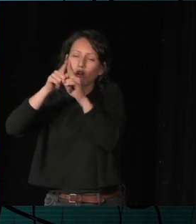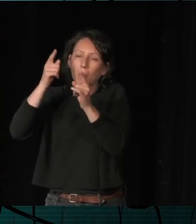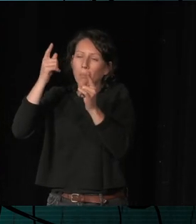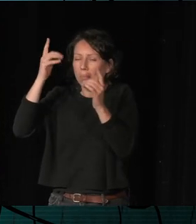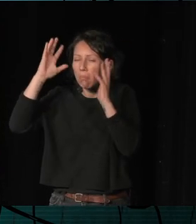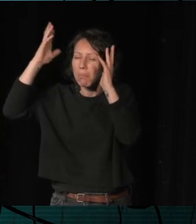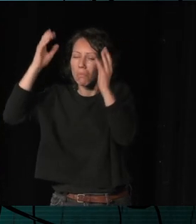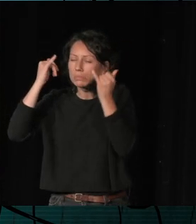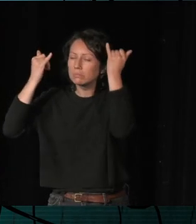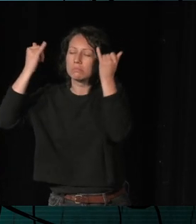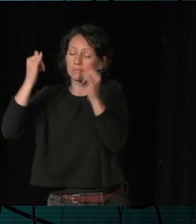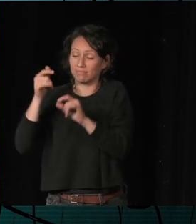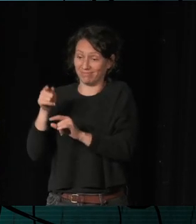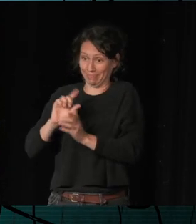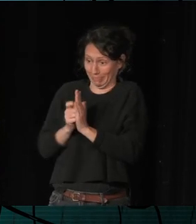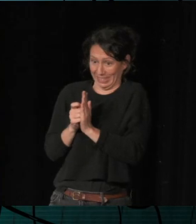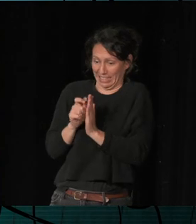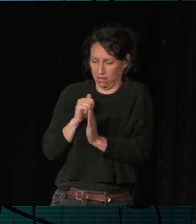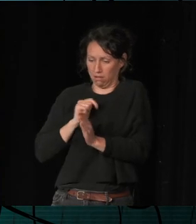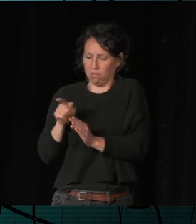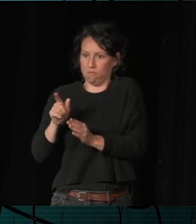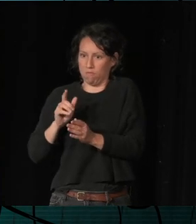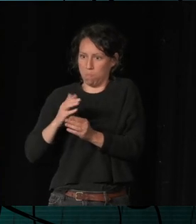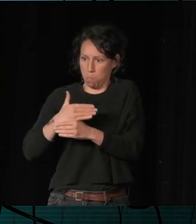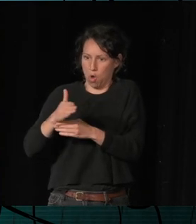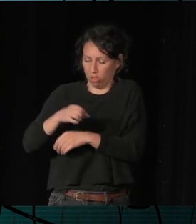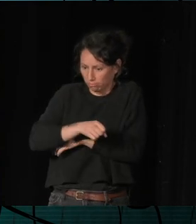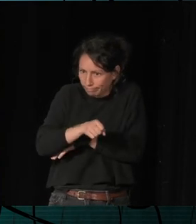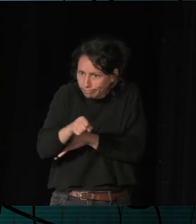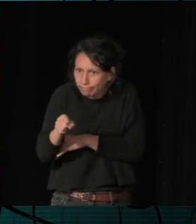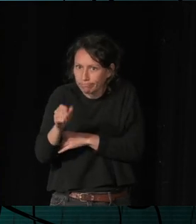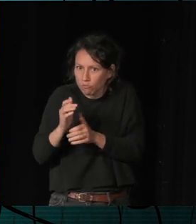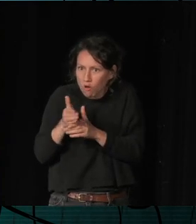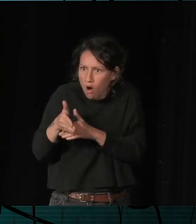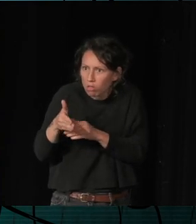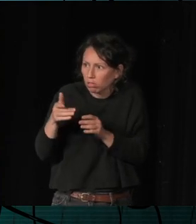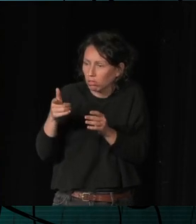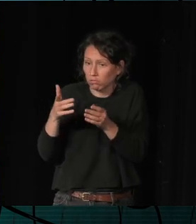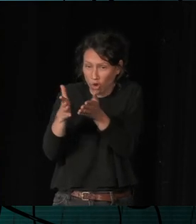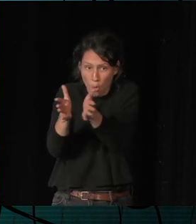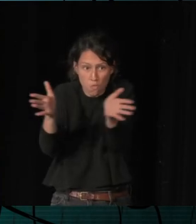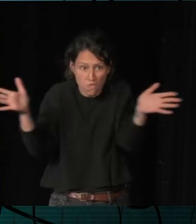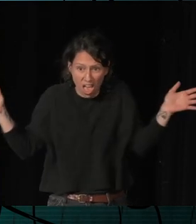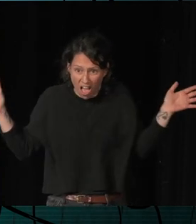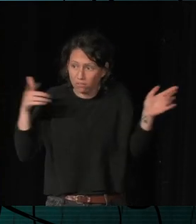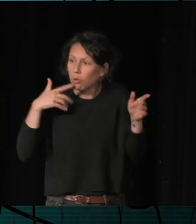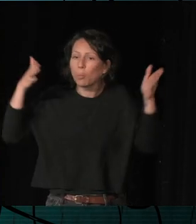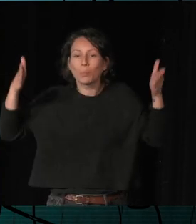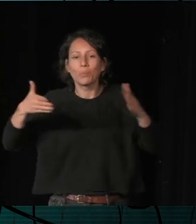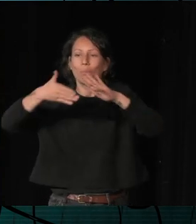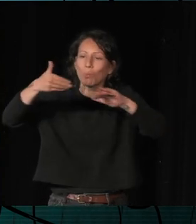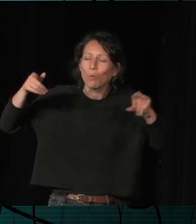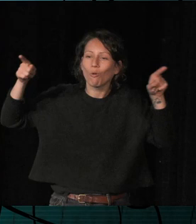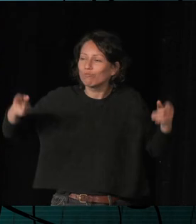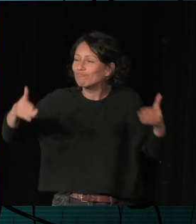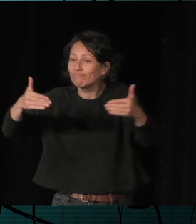on ouvre une porte, on la traverse et nous voilà sur un espace ouvert, il n'y a pas de mur. Il n'y a rien dans le cadre de notre écran qui nous